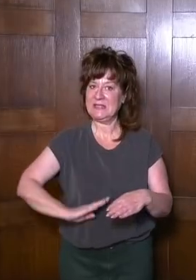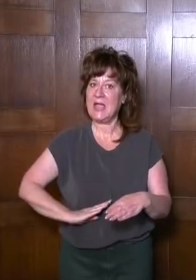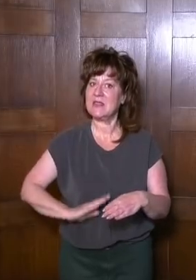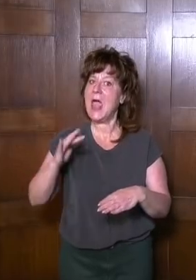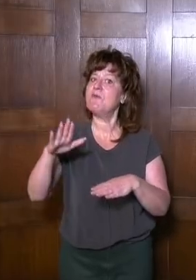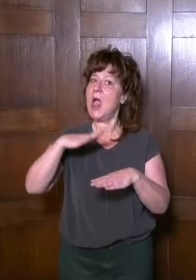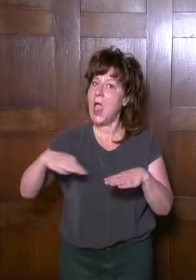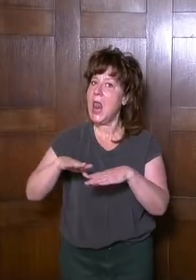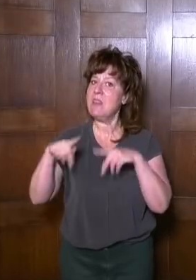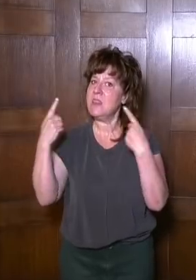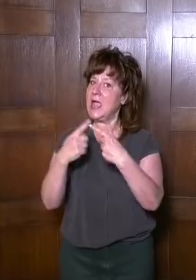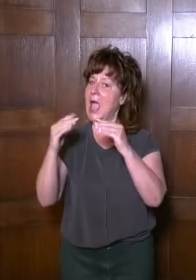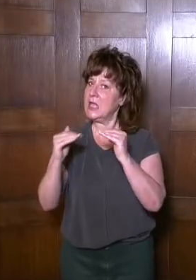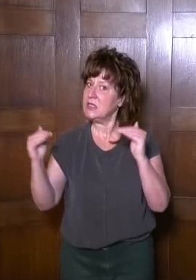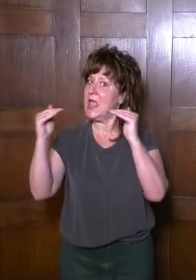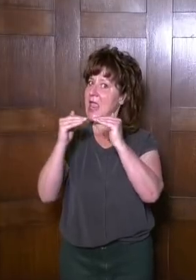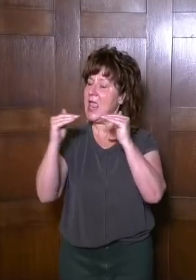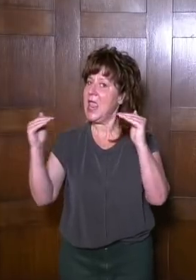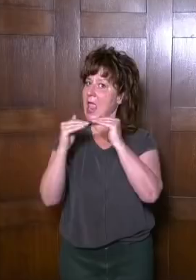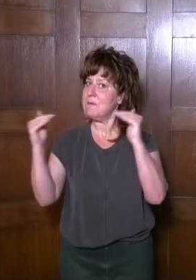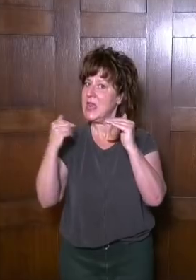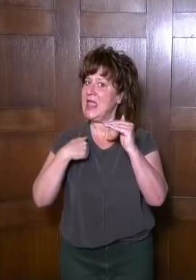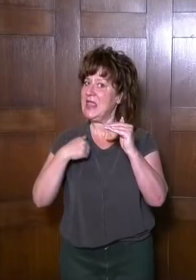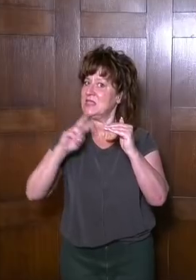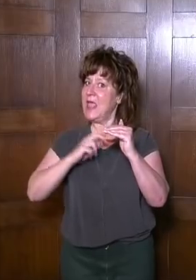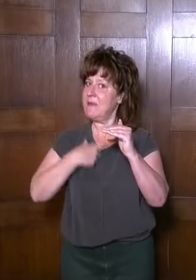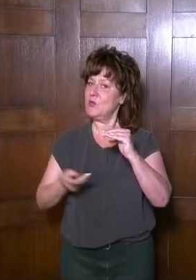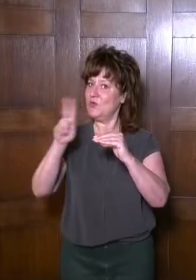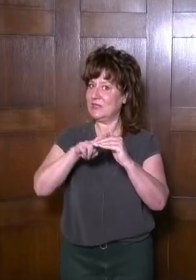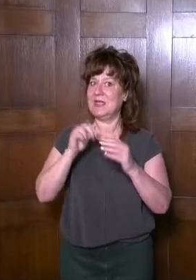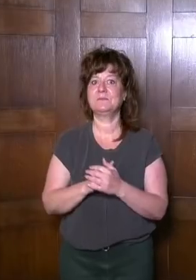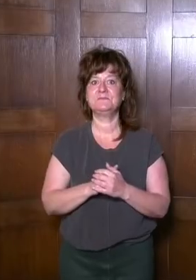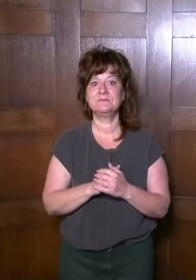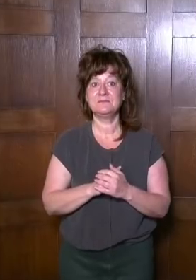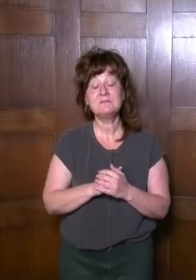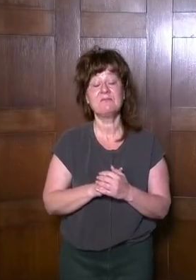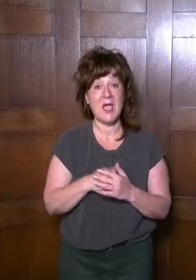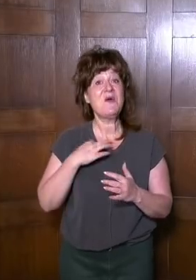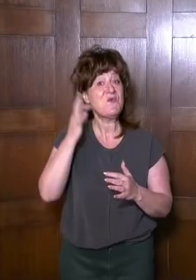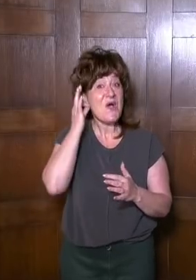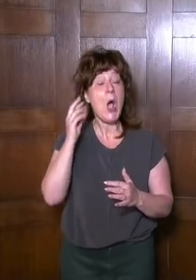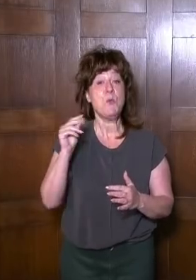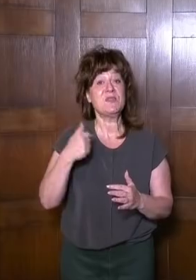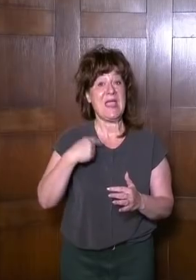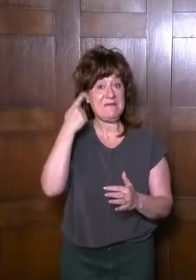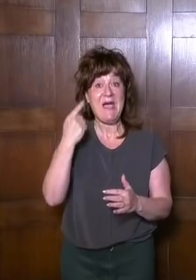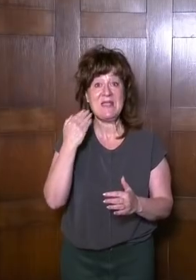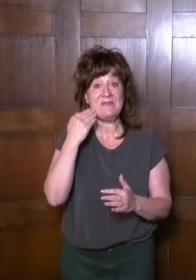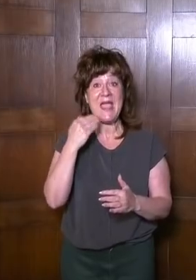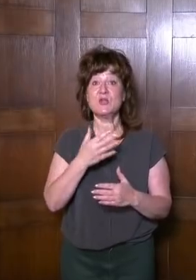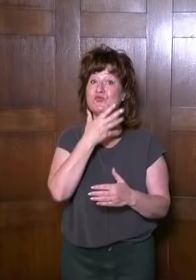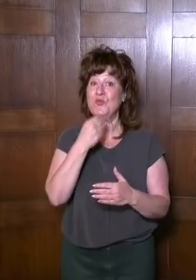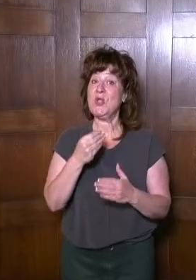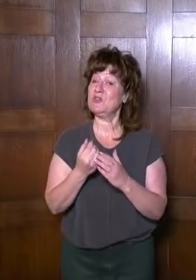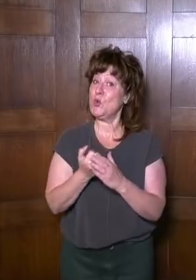Landkreisebene ist dann sozusagen hier in persona von mir vertreten. Frau Münster, ich weiß natürlich, welches die schönste Kulturstadt, aber Sie müssen es uns